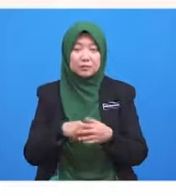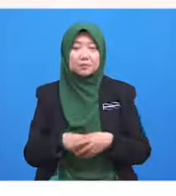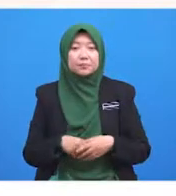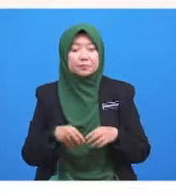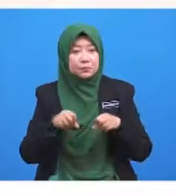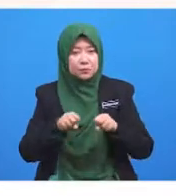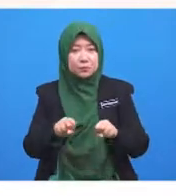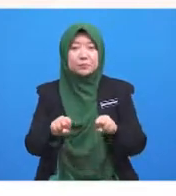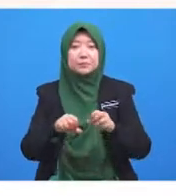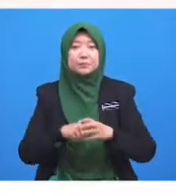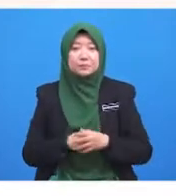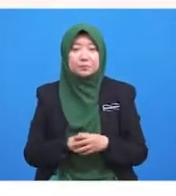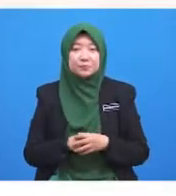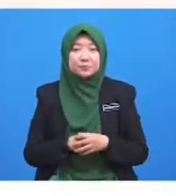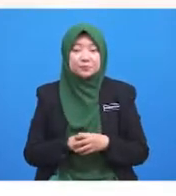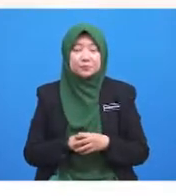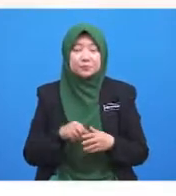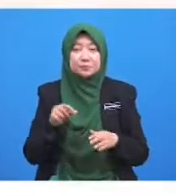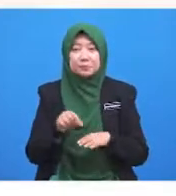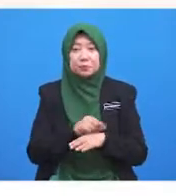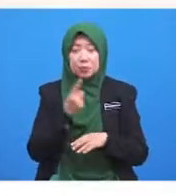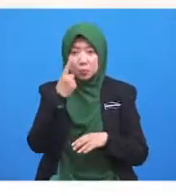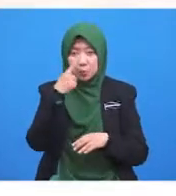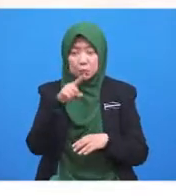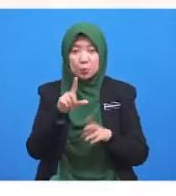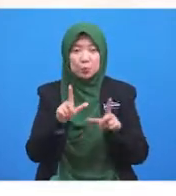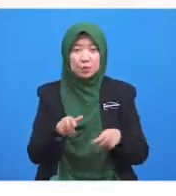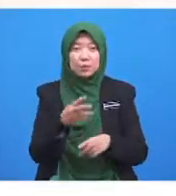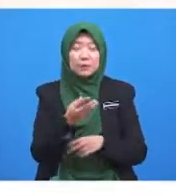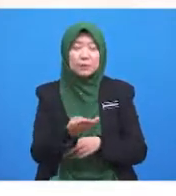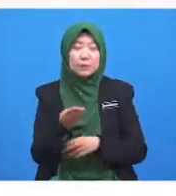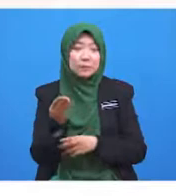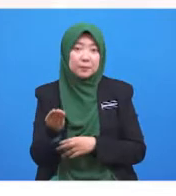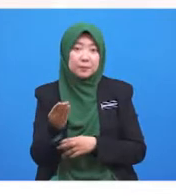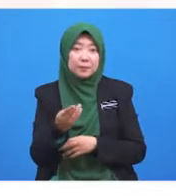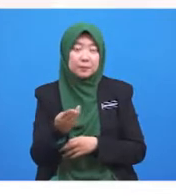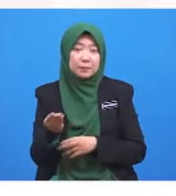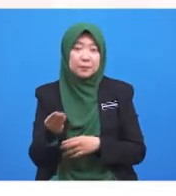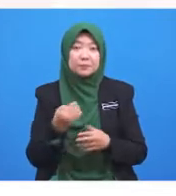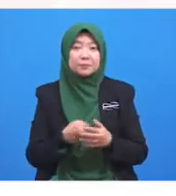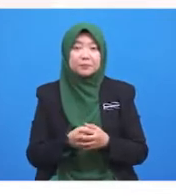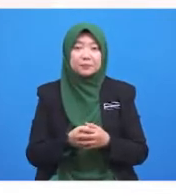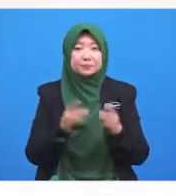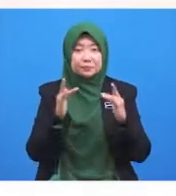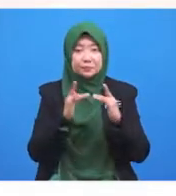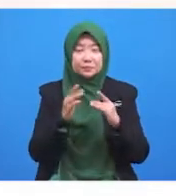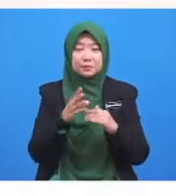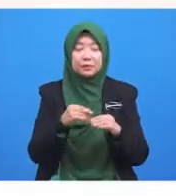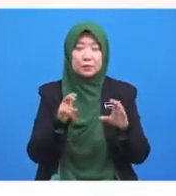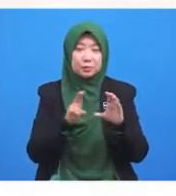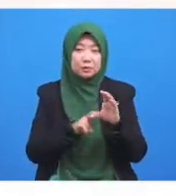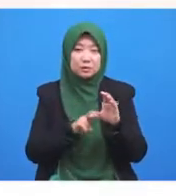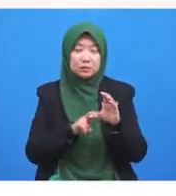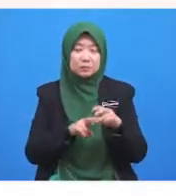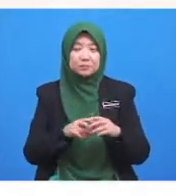adalah troli. Ia digunakan untuk meletakkan bahan dan alatan. Katil dan kursi facial